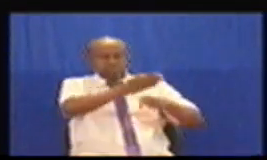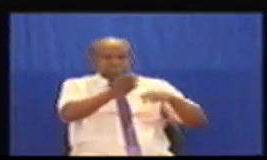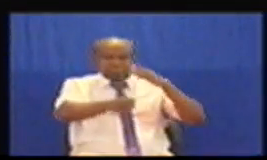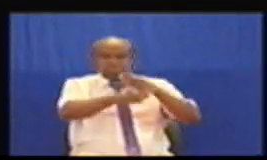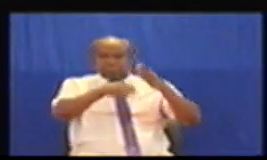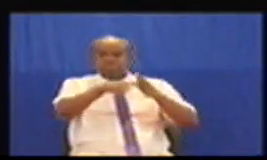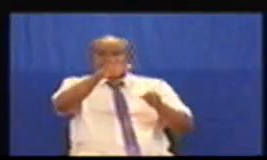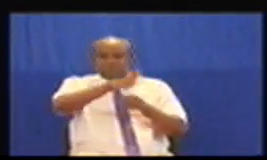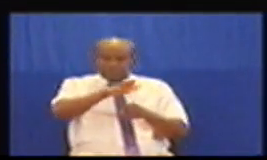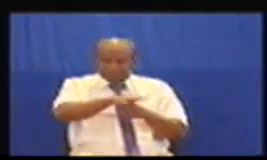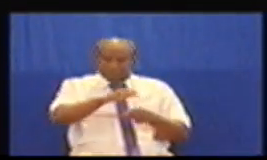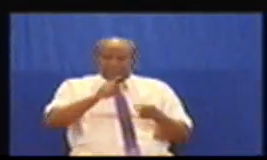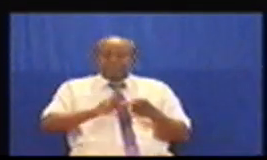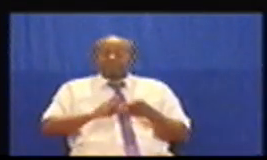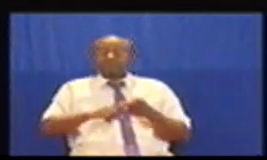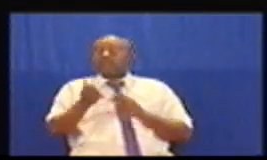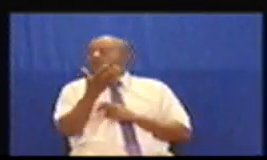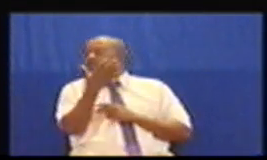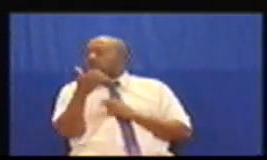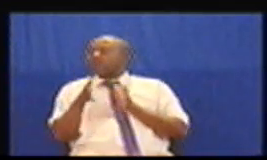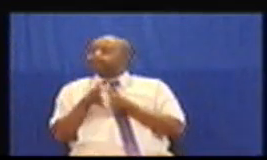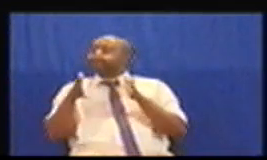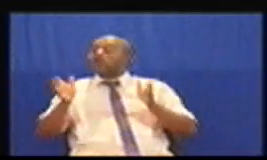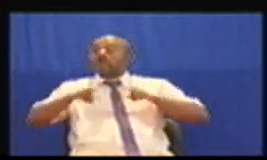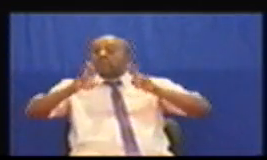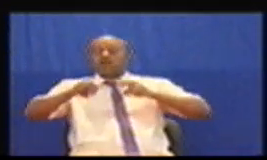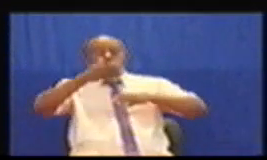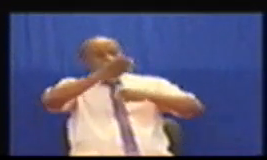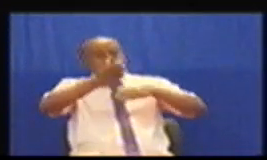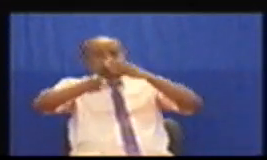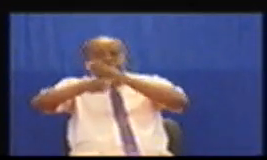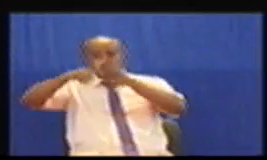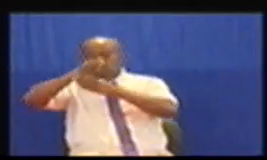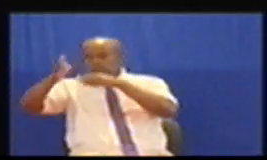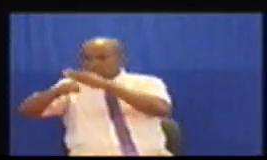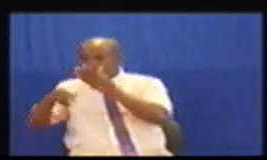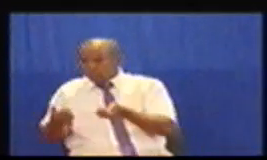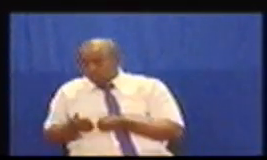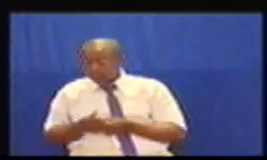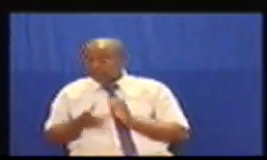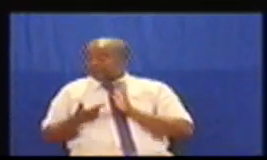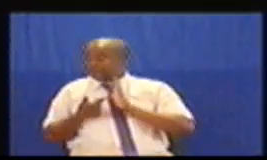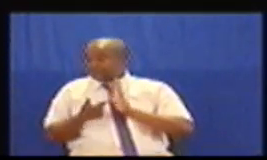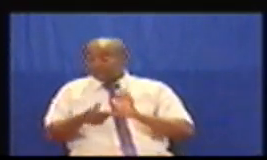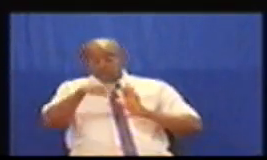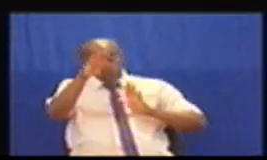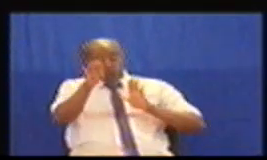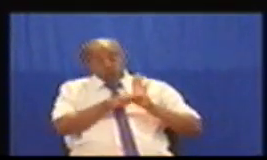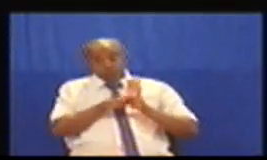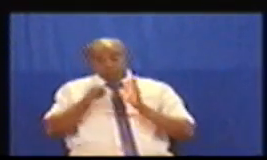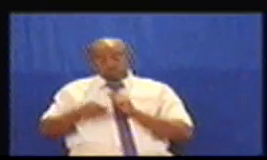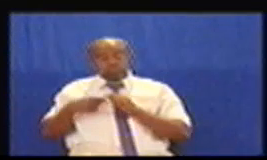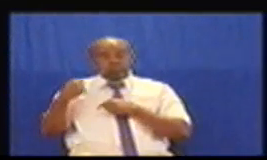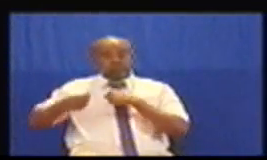na idadi kwa kweli ni kubwa. Na kama mwenendo huu utaendelea, nina hakika